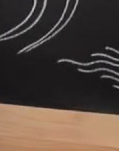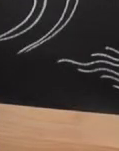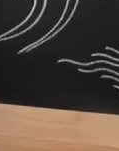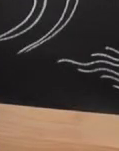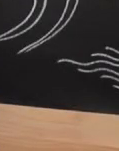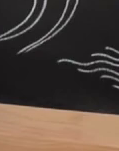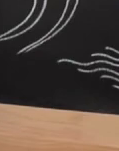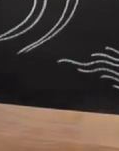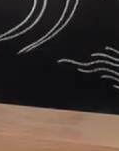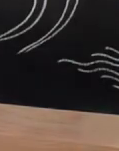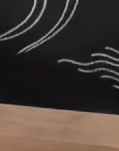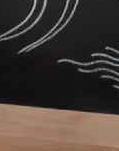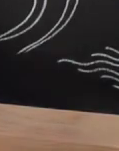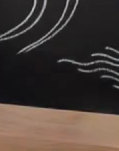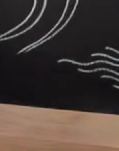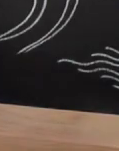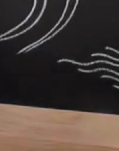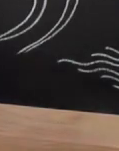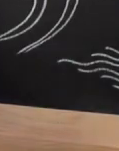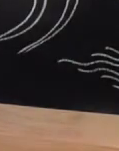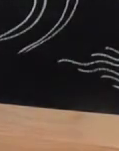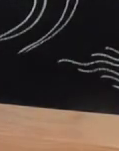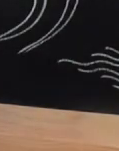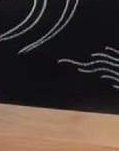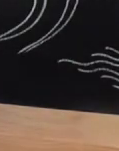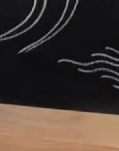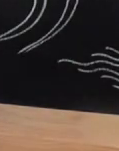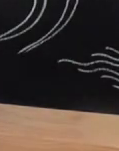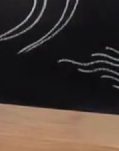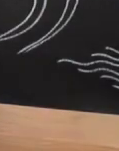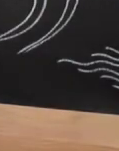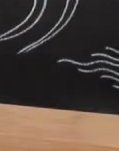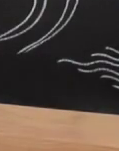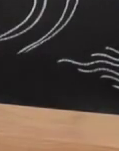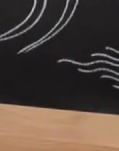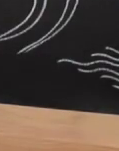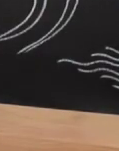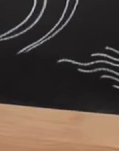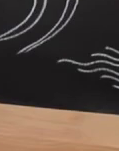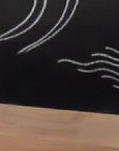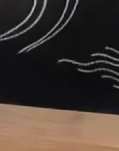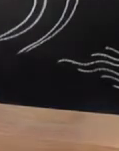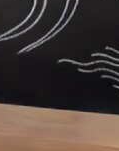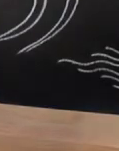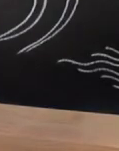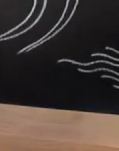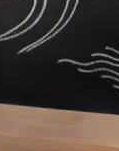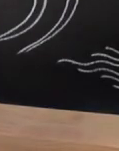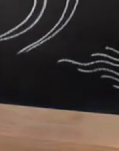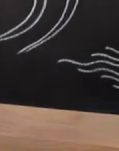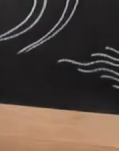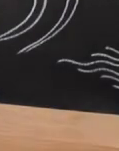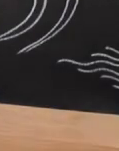masa remaja ini dengan benar dengan sehat dengan terhormat selamat